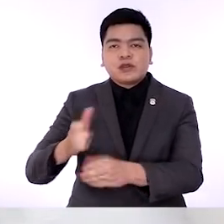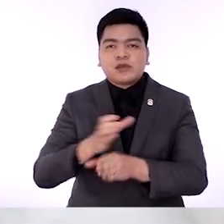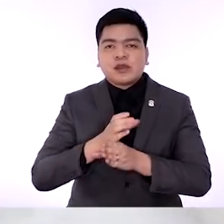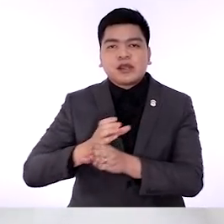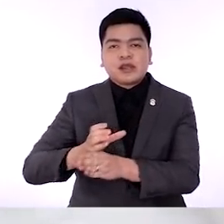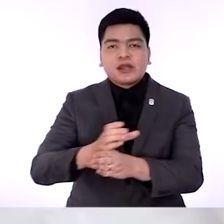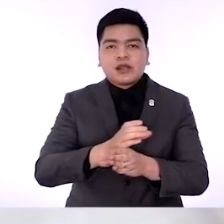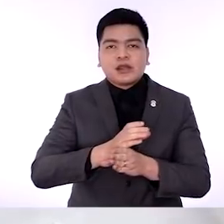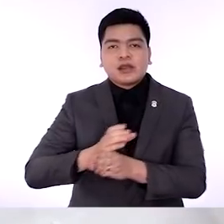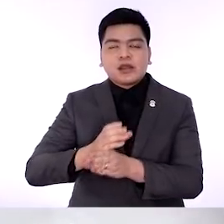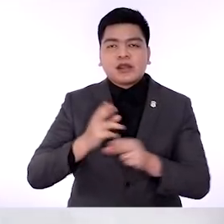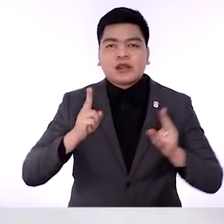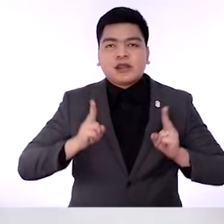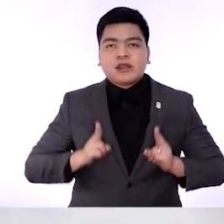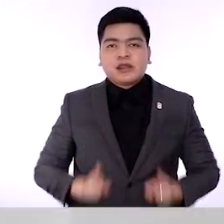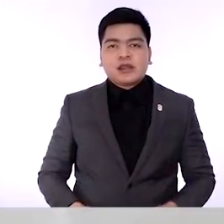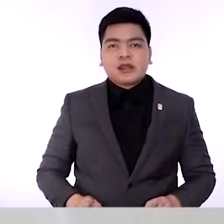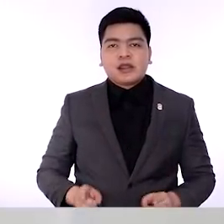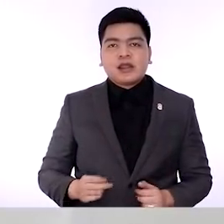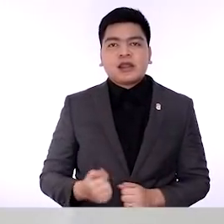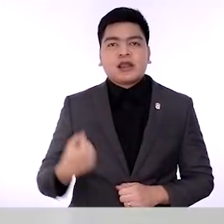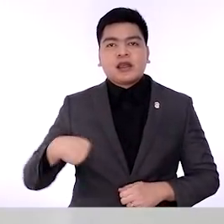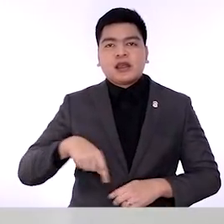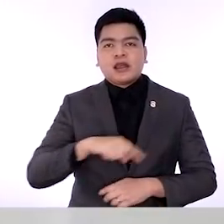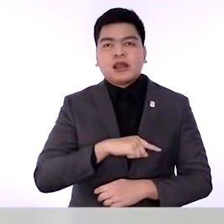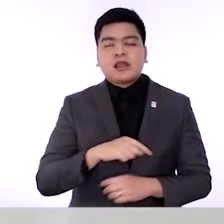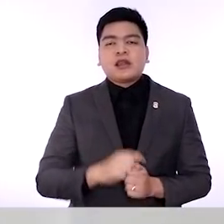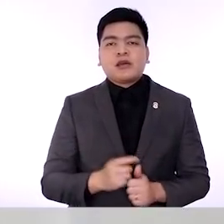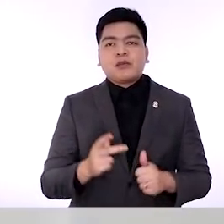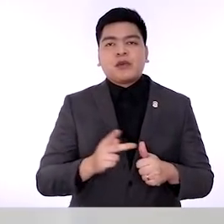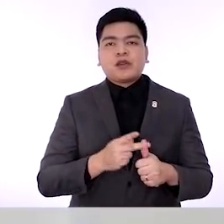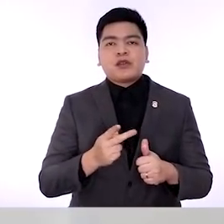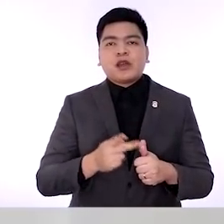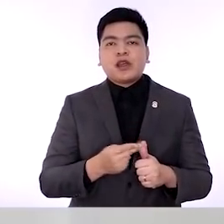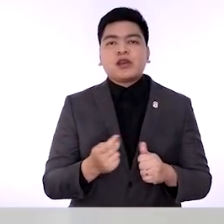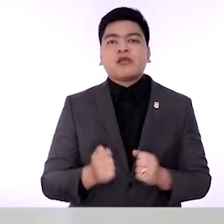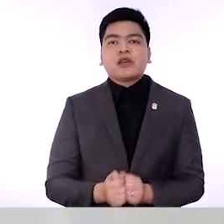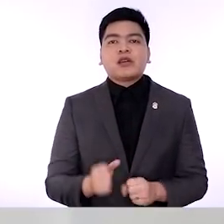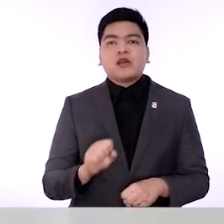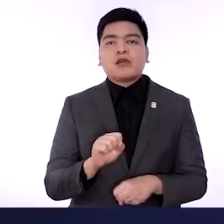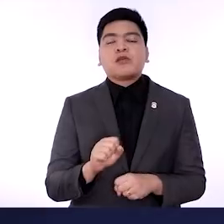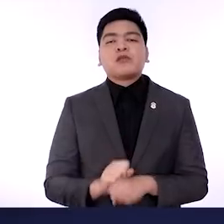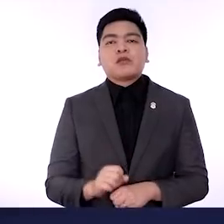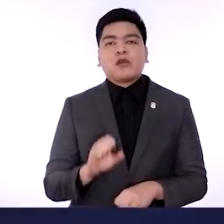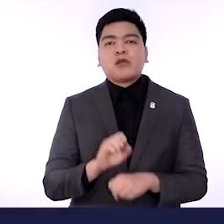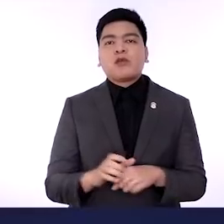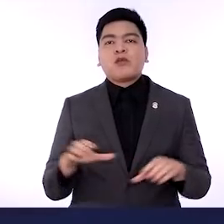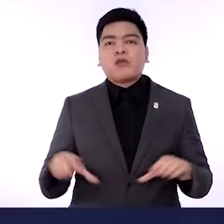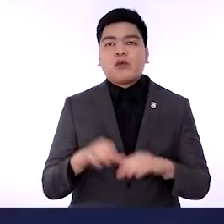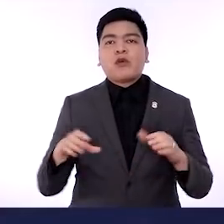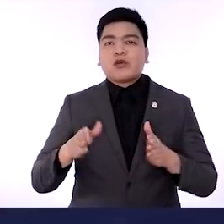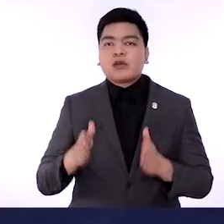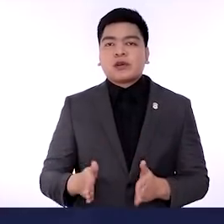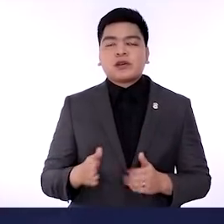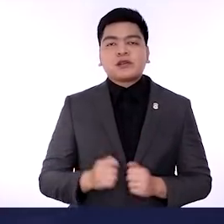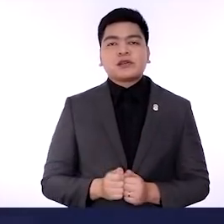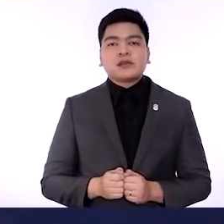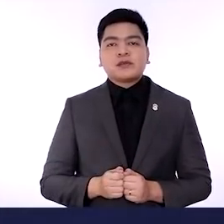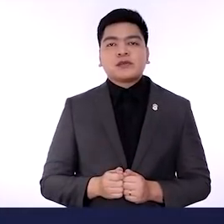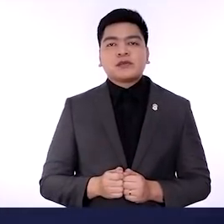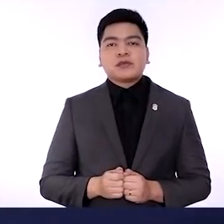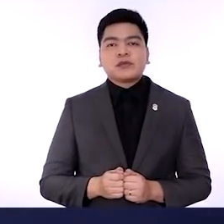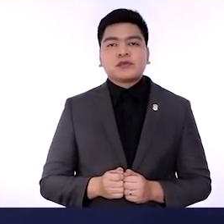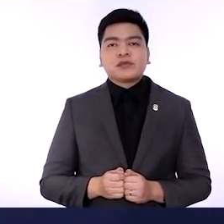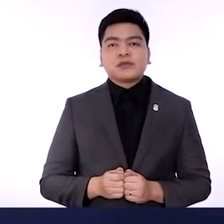pangangalaga, sa kalusugan ng atin pong mga pangunhing katuwang ng pamamahala. Sa aktibidad na ito na tinawag